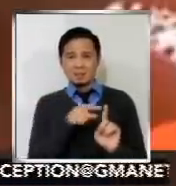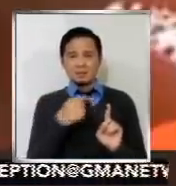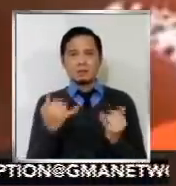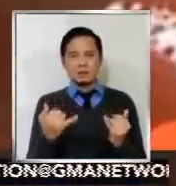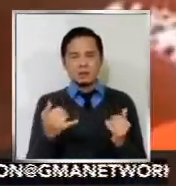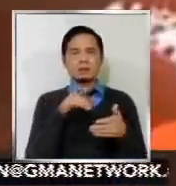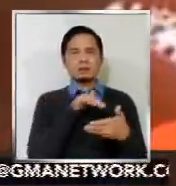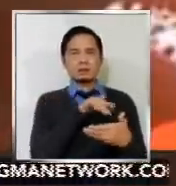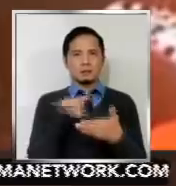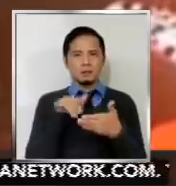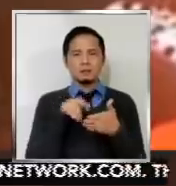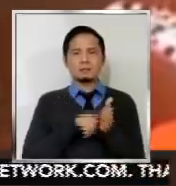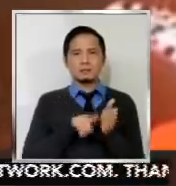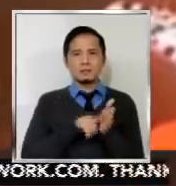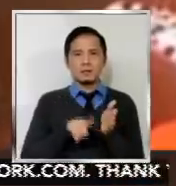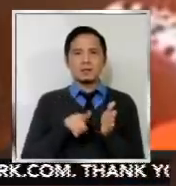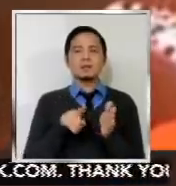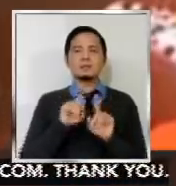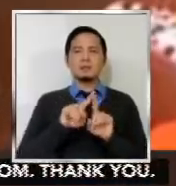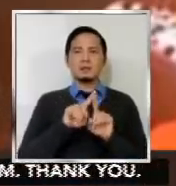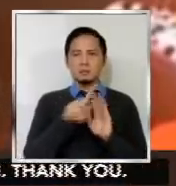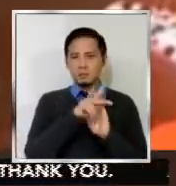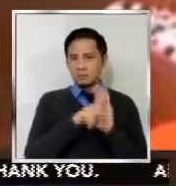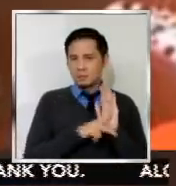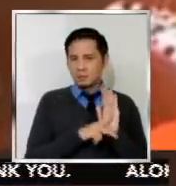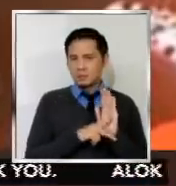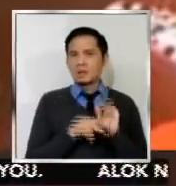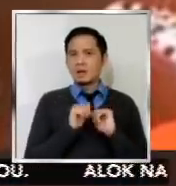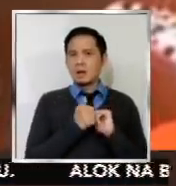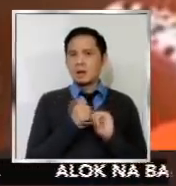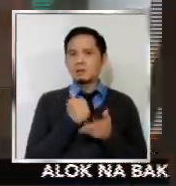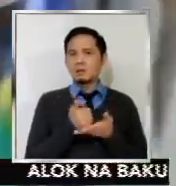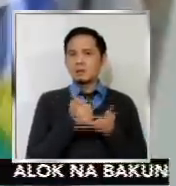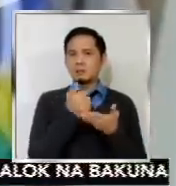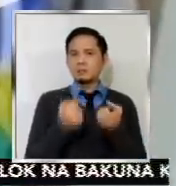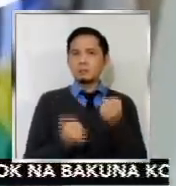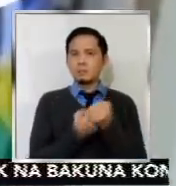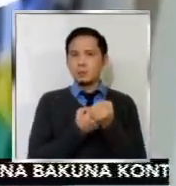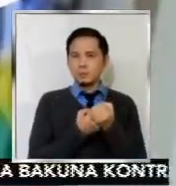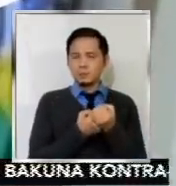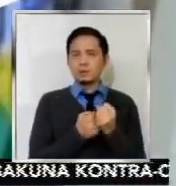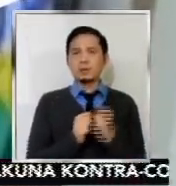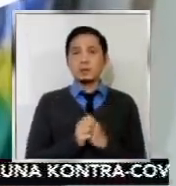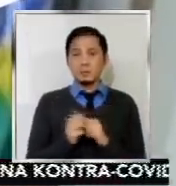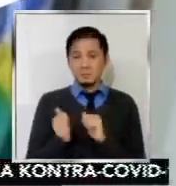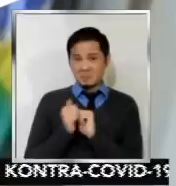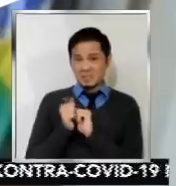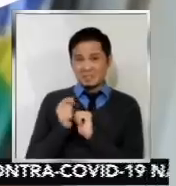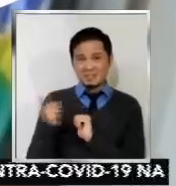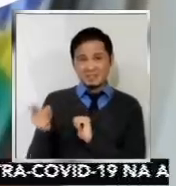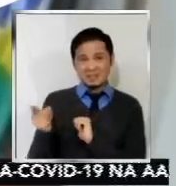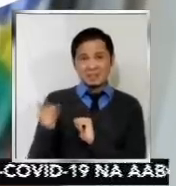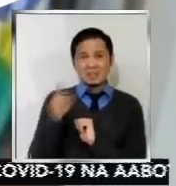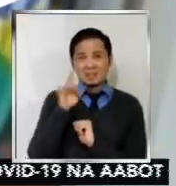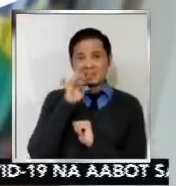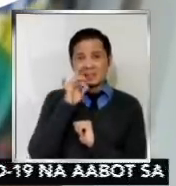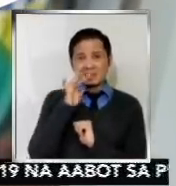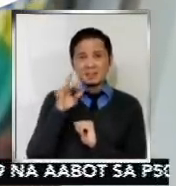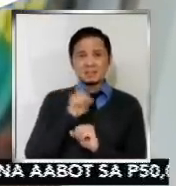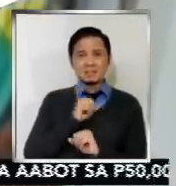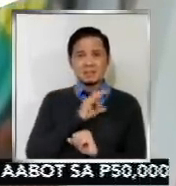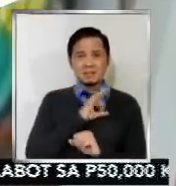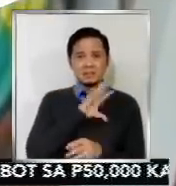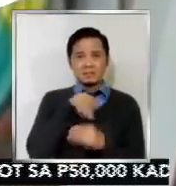ang pulisiya na nagpapahintulot sa mga Pilipinong diplomat na magsama ng kanilang mga house staff sa kanilang country of